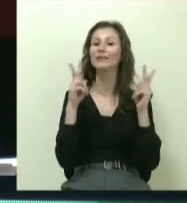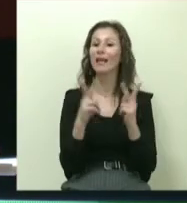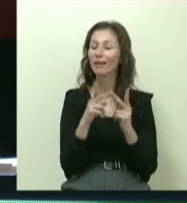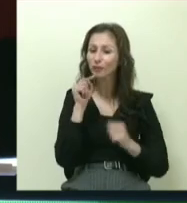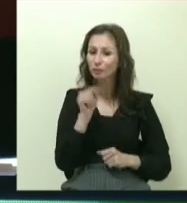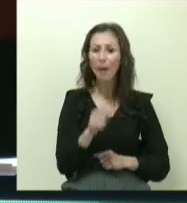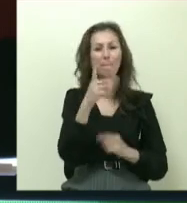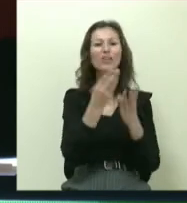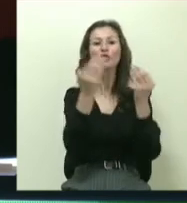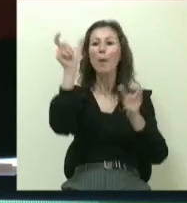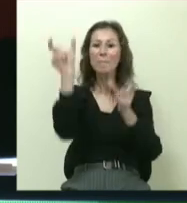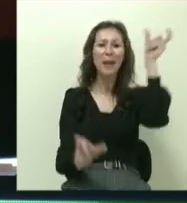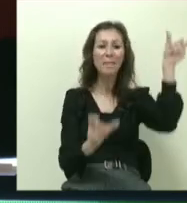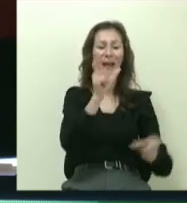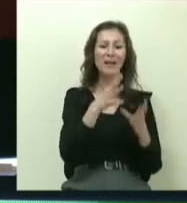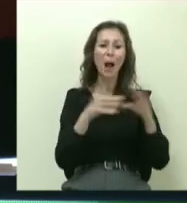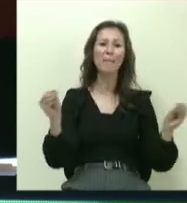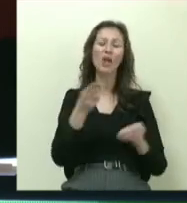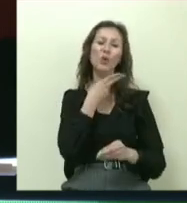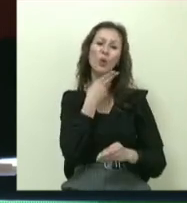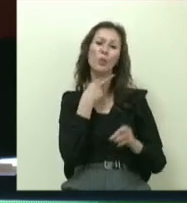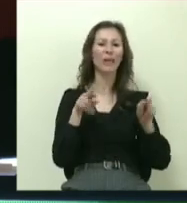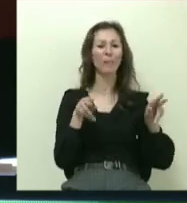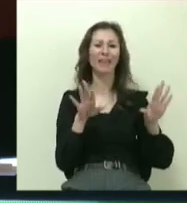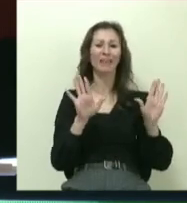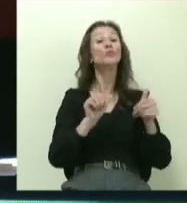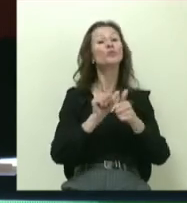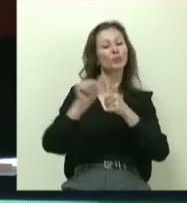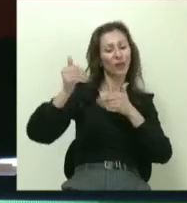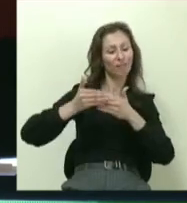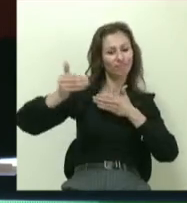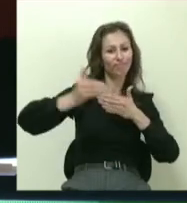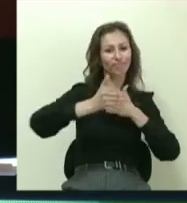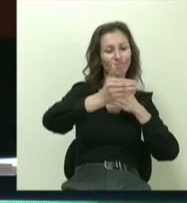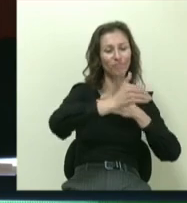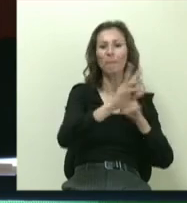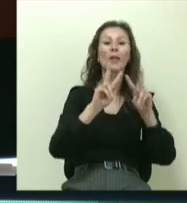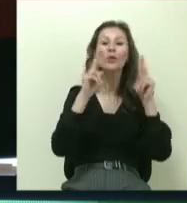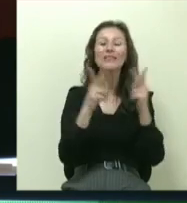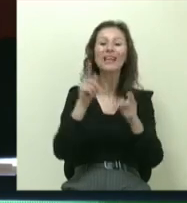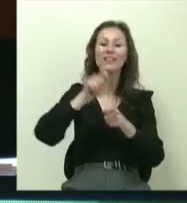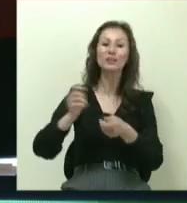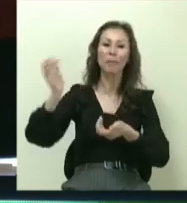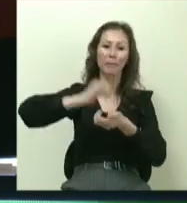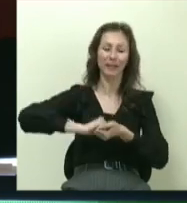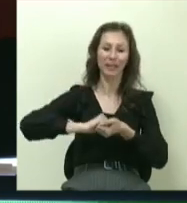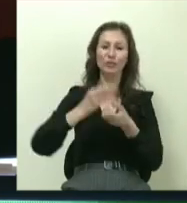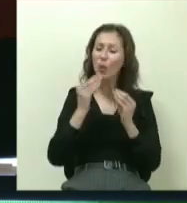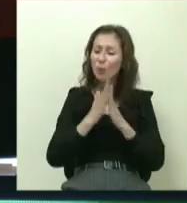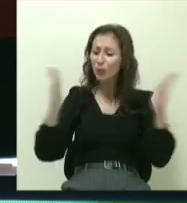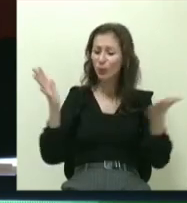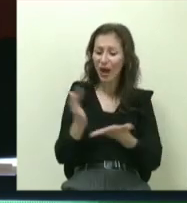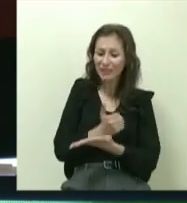pek çok bireyin Kaybedenler kulübünde olduğu alanlardan uzak durmalı ve küresel işbirliğinin büyük